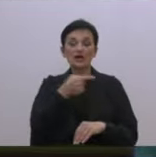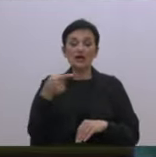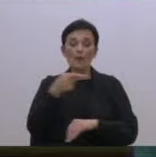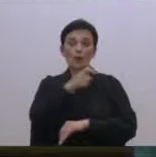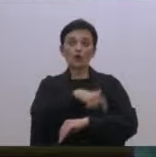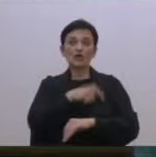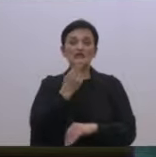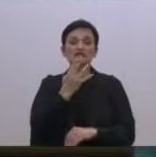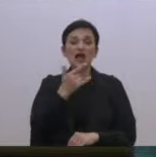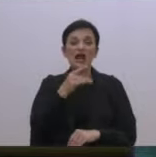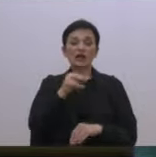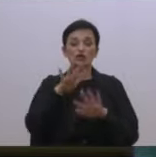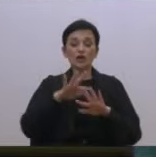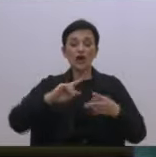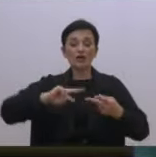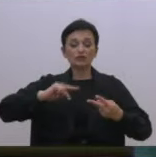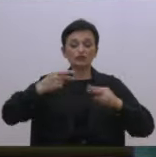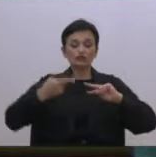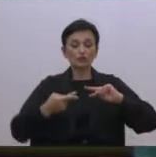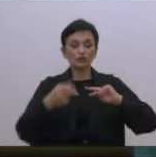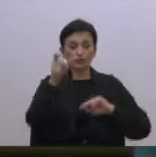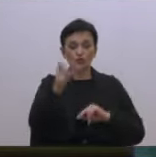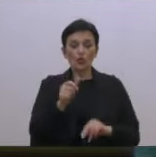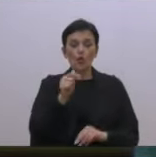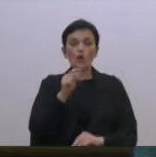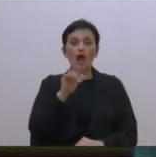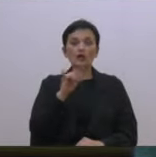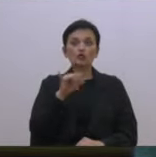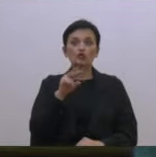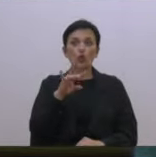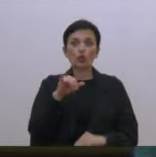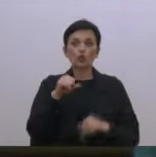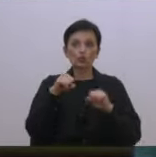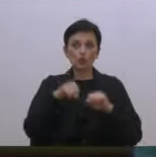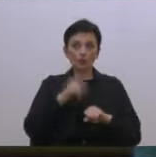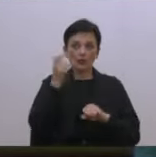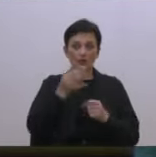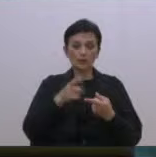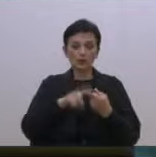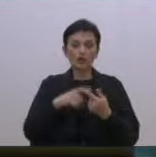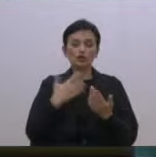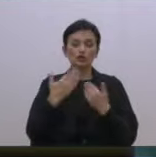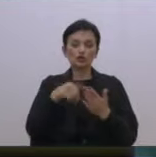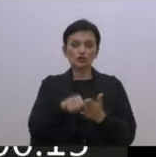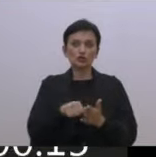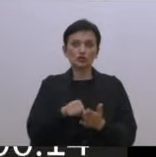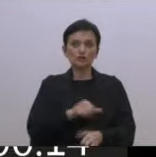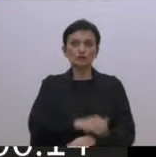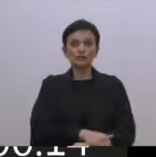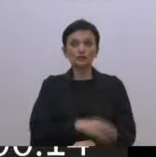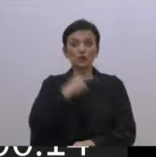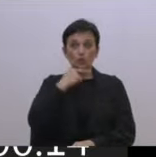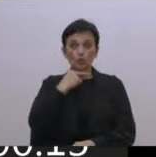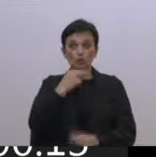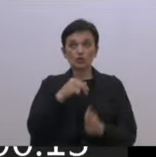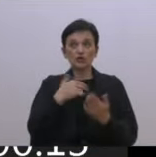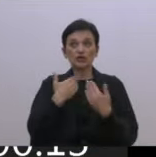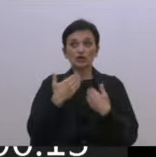წევრის გიორგი ცაგარეშვილის ადგილმონაცვლის არჩილ გორდულაძის უფლებამოსილების ცნობის შესახებ თხოვ ჩართოთ კენჭისყის რეჟიმში. ყურადღება